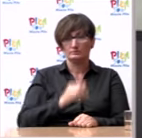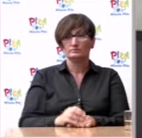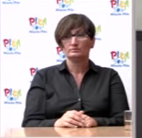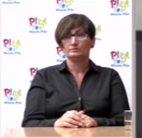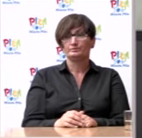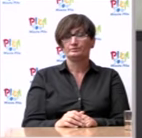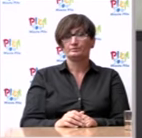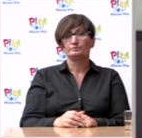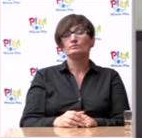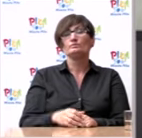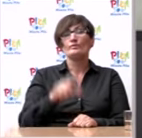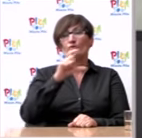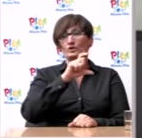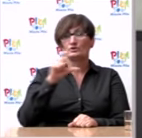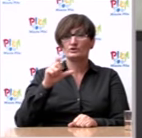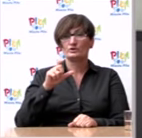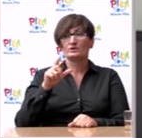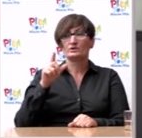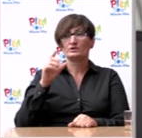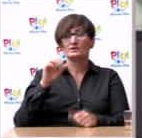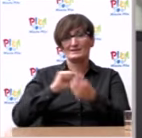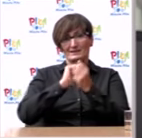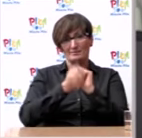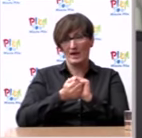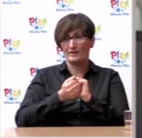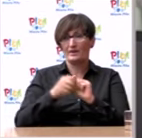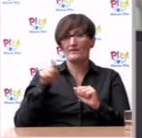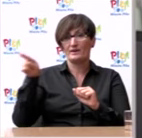tutaj was jako wnioskodawców? Bo komisja uznała